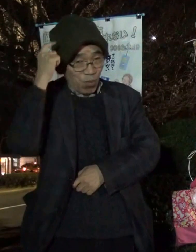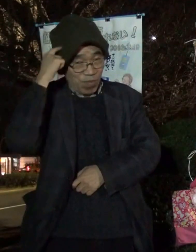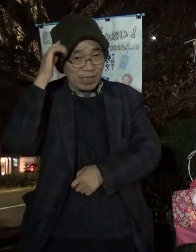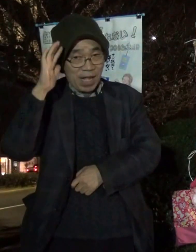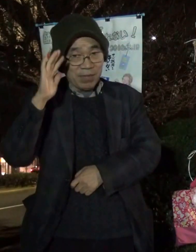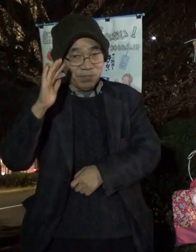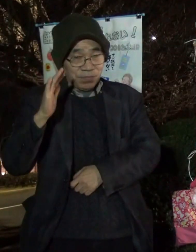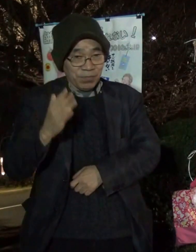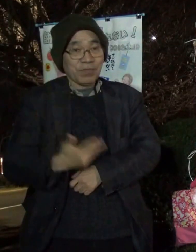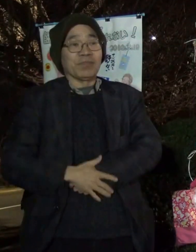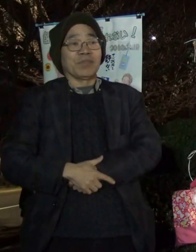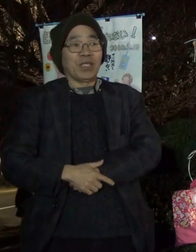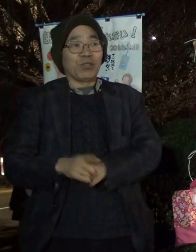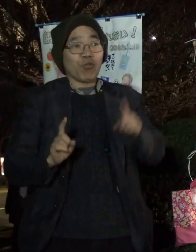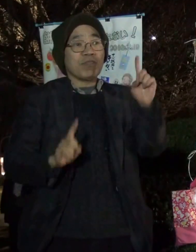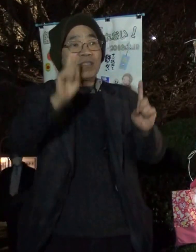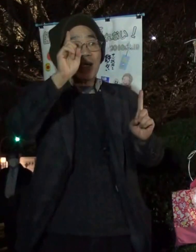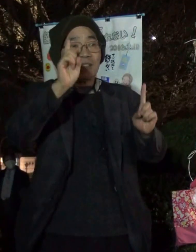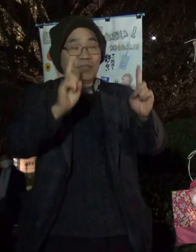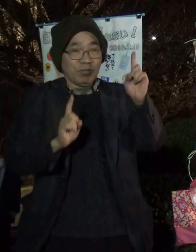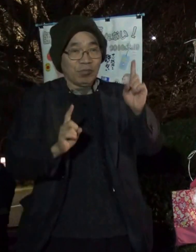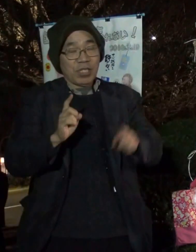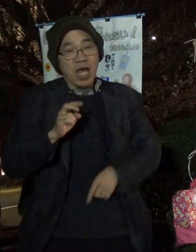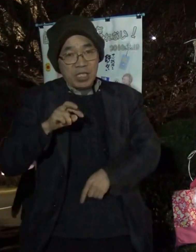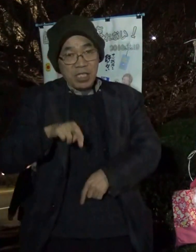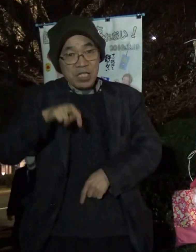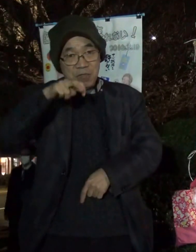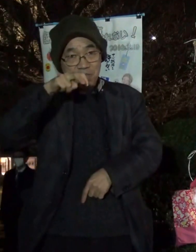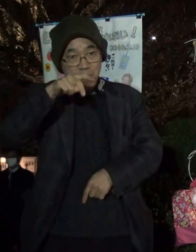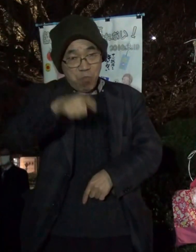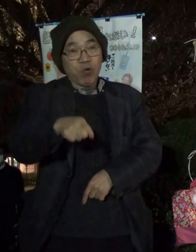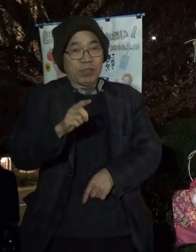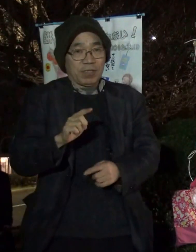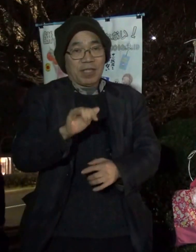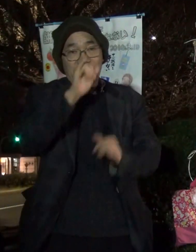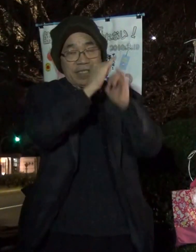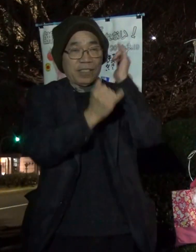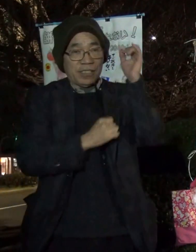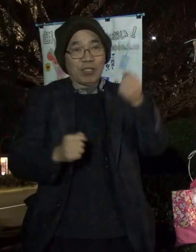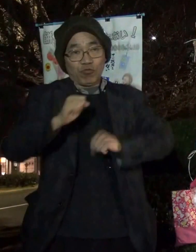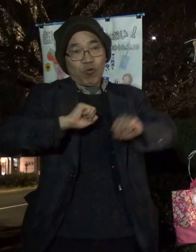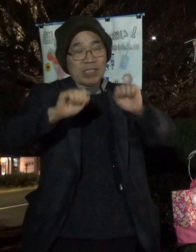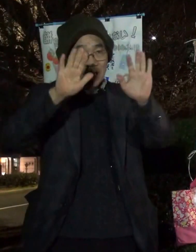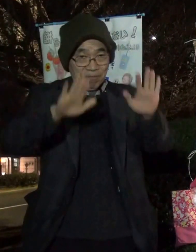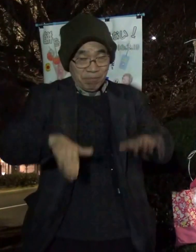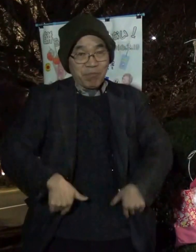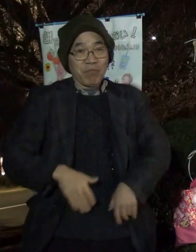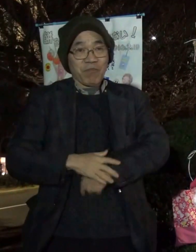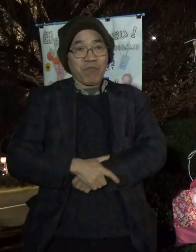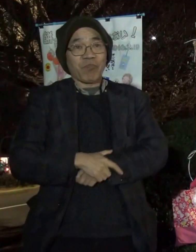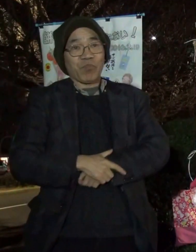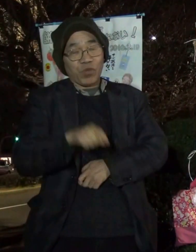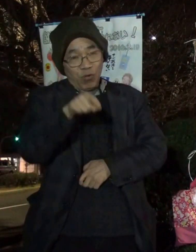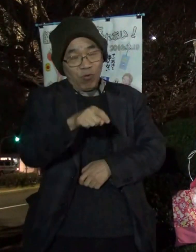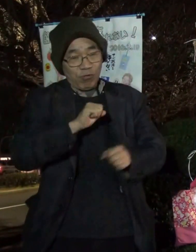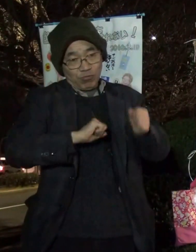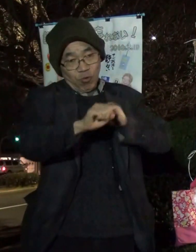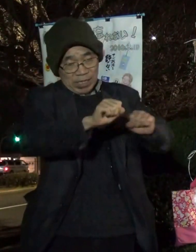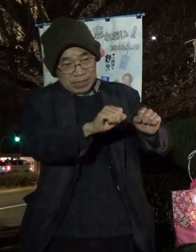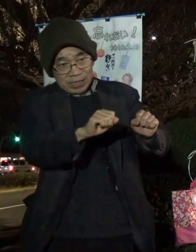ども、 ね、 とにかく一歩歴史が動いたんだと私は思うんです。 すごいよね。 そしてそれを動かしたの